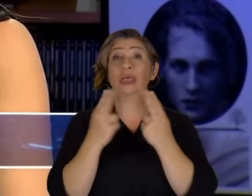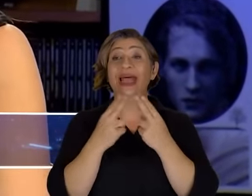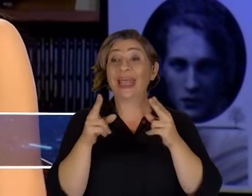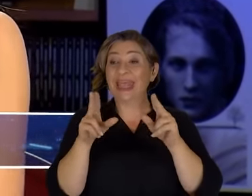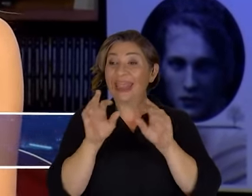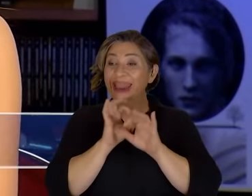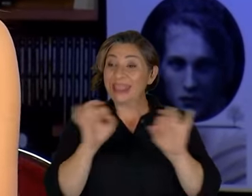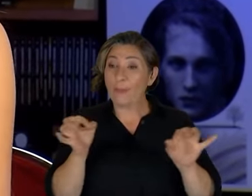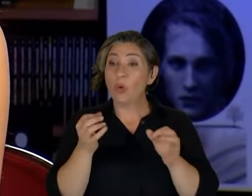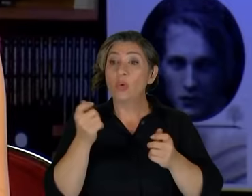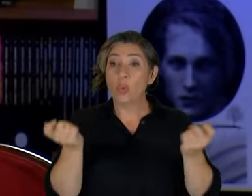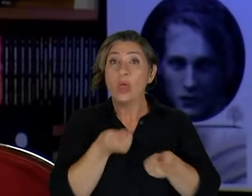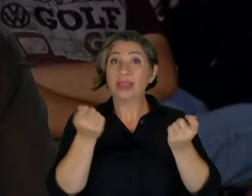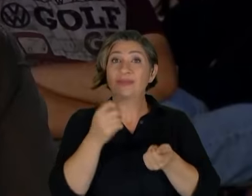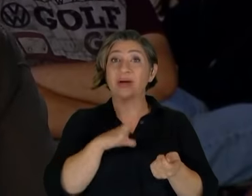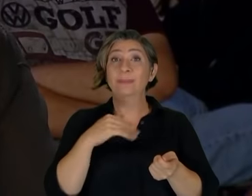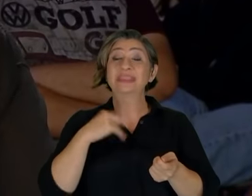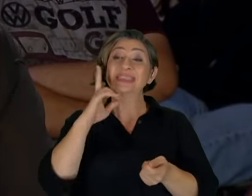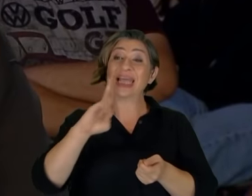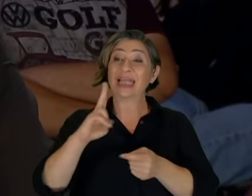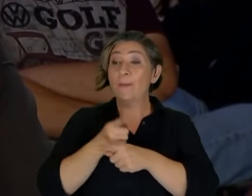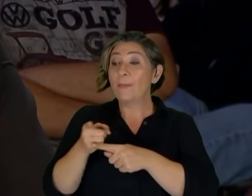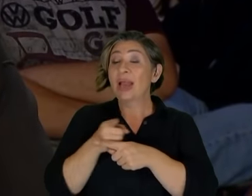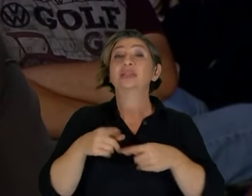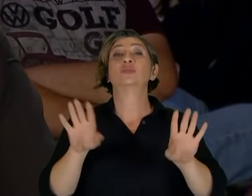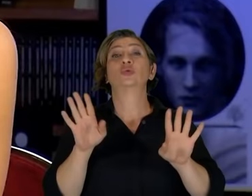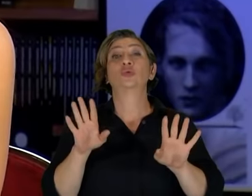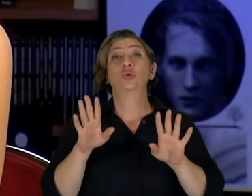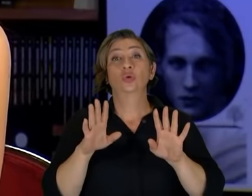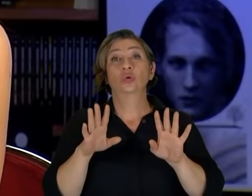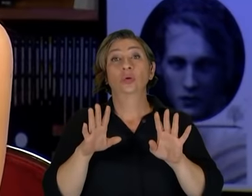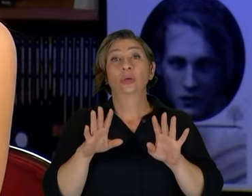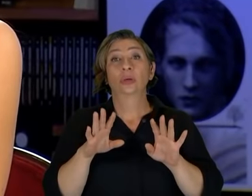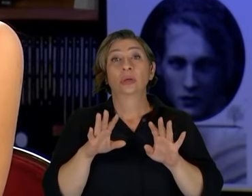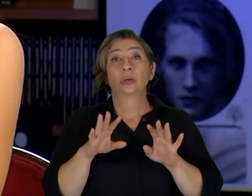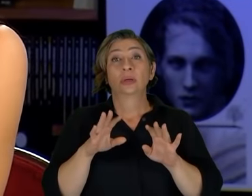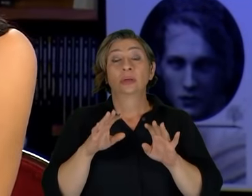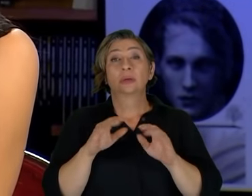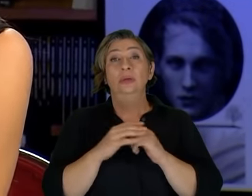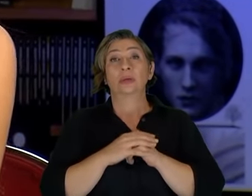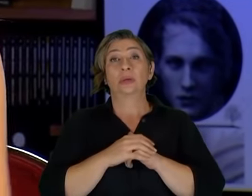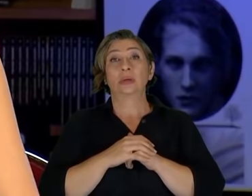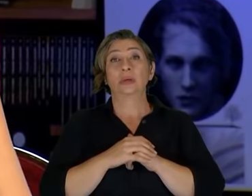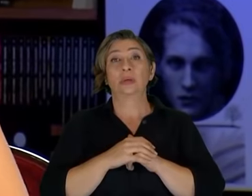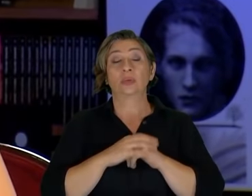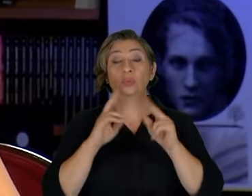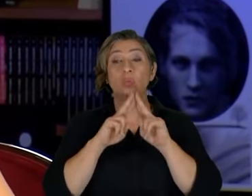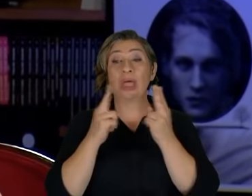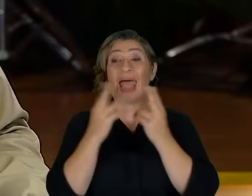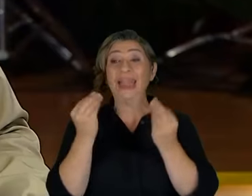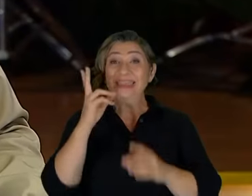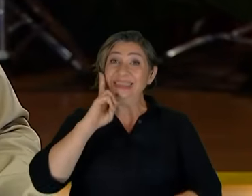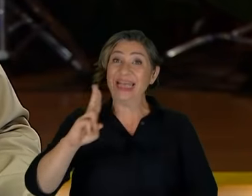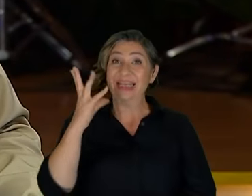yeteri kadar üretim var ve biz zenginliği paylaşmıyoruz. Dünyanın biliyor işte en zengin